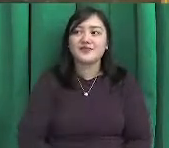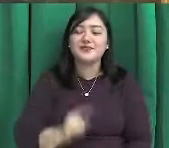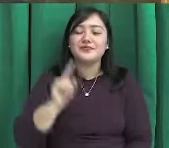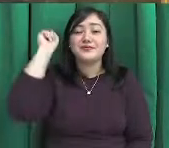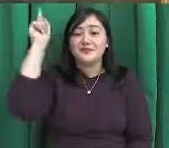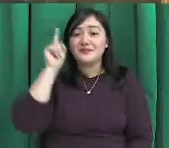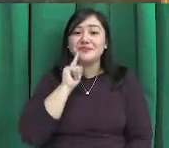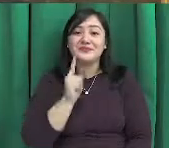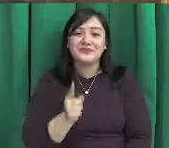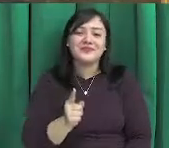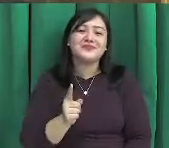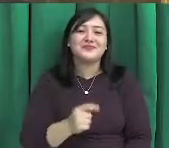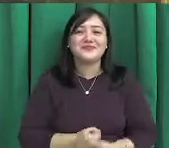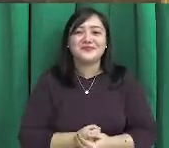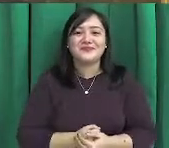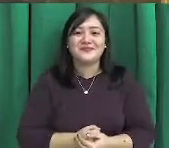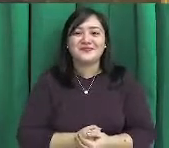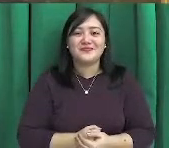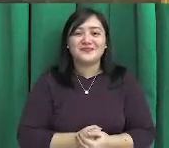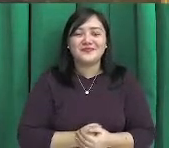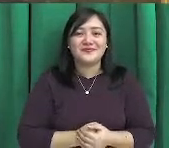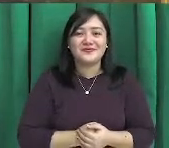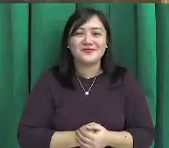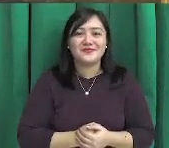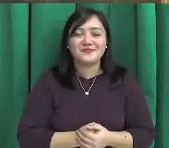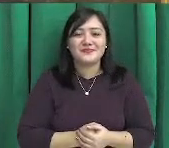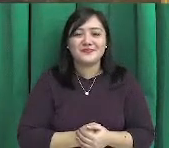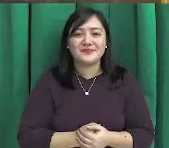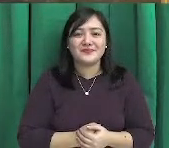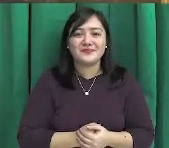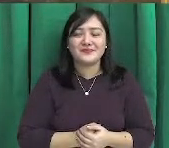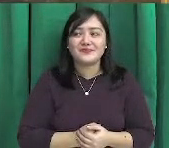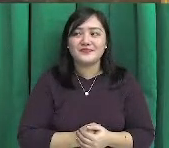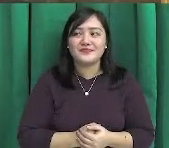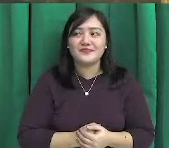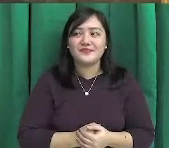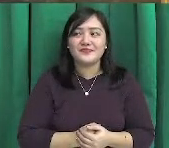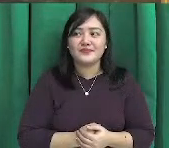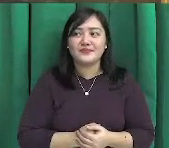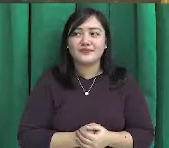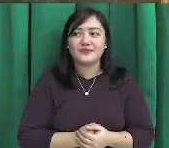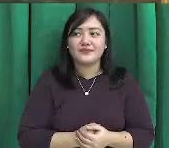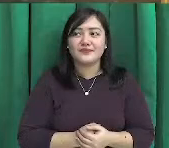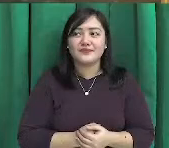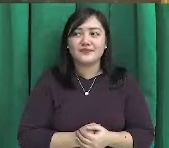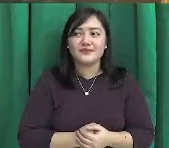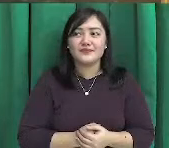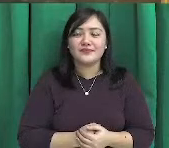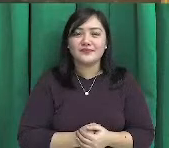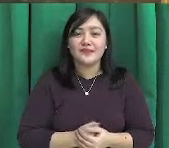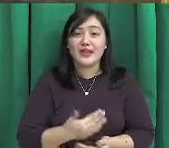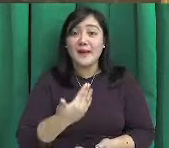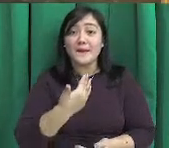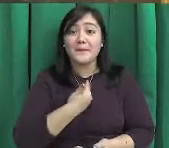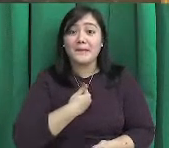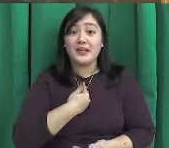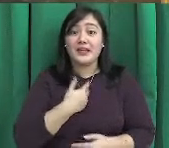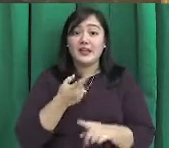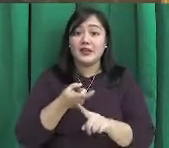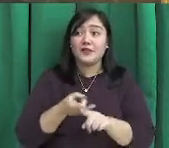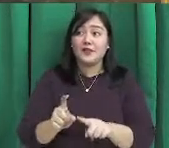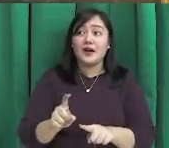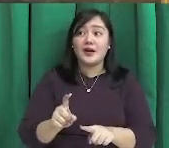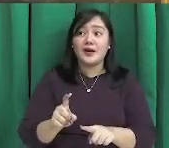sa stoplight dito sa may EDSA. Kaya eksakto. Saan ba yung pining? Sa dito po sa may